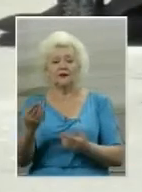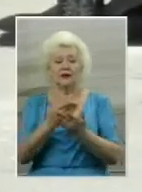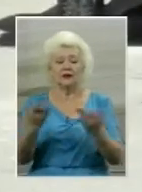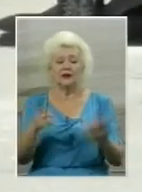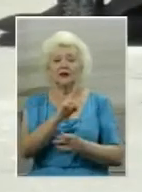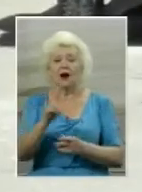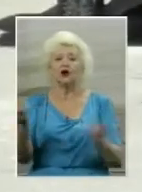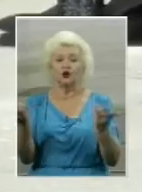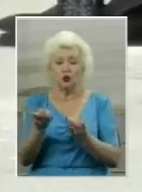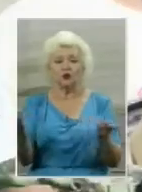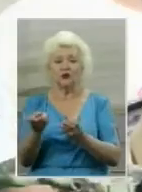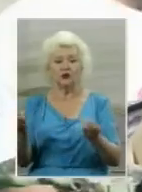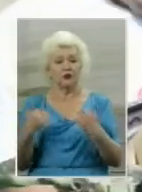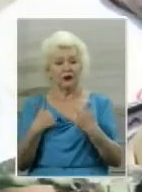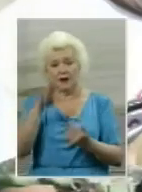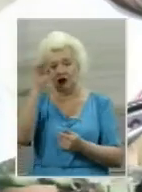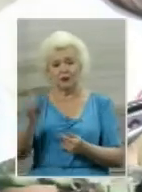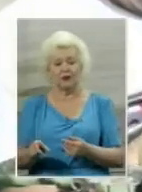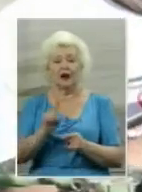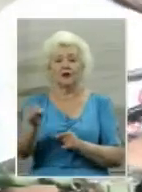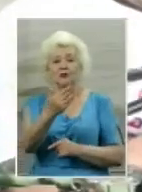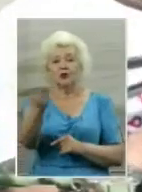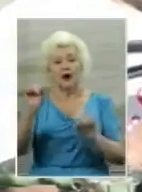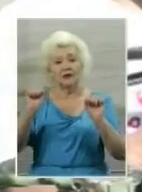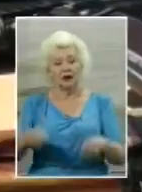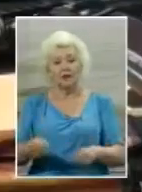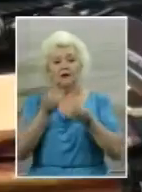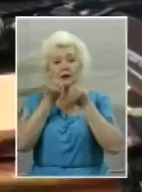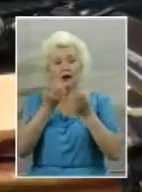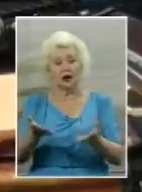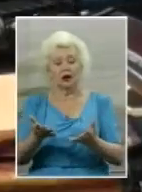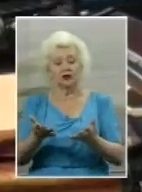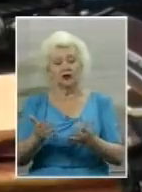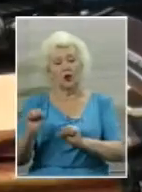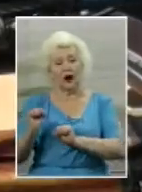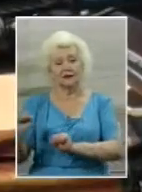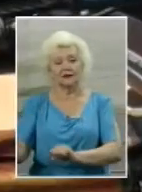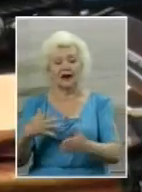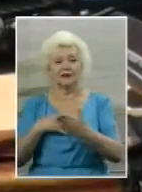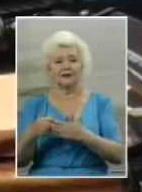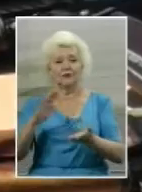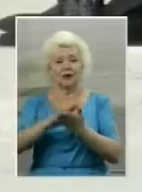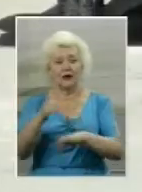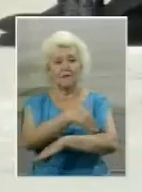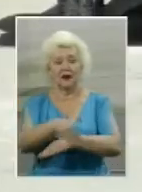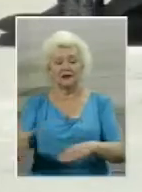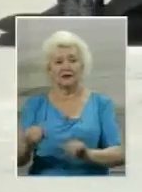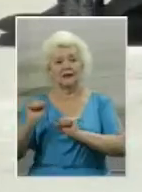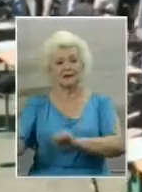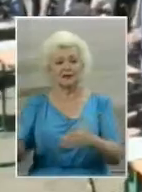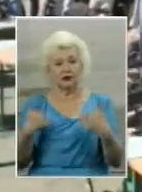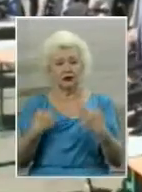как бы нужно нашим ребятам, чтобы они могли вот хорошо отстаивать свои позиции и защищать